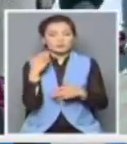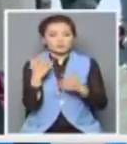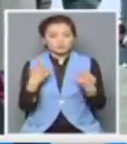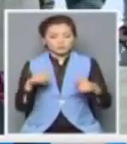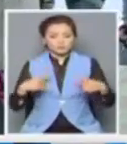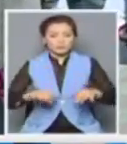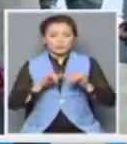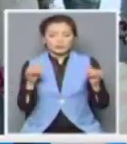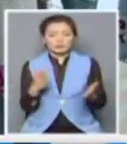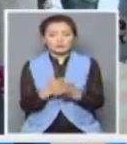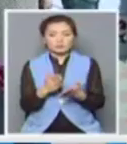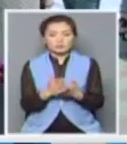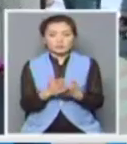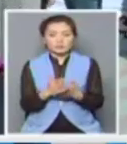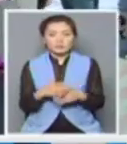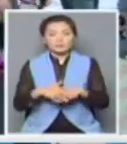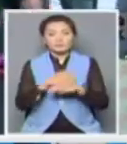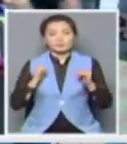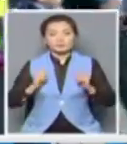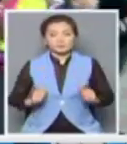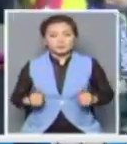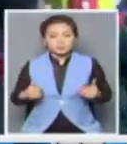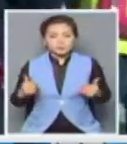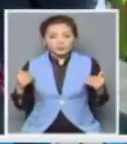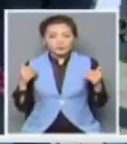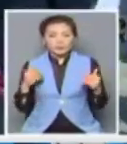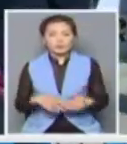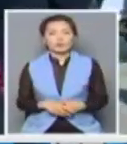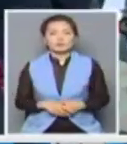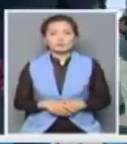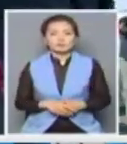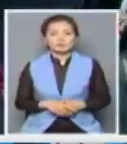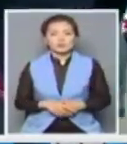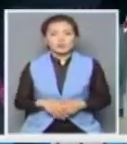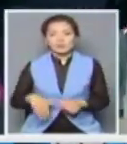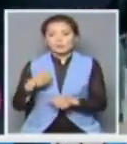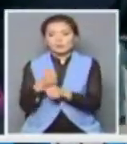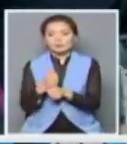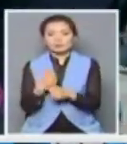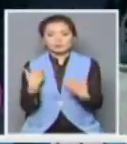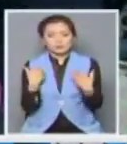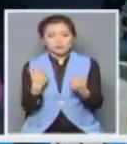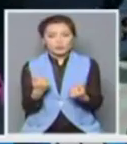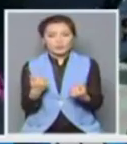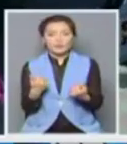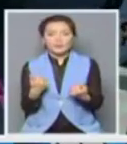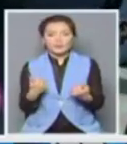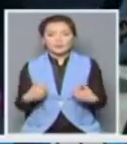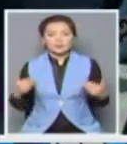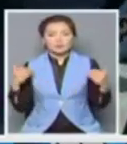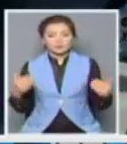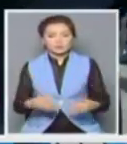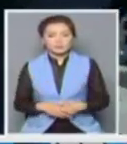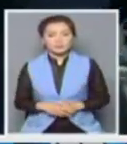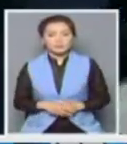мезгілі, ағымыз мол болсын, еліміз тыныш болсын. Мына президентіміз аман есен демалысына